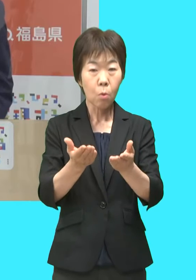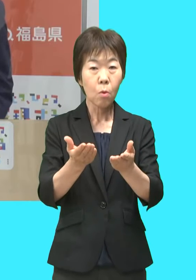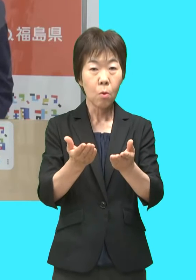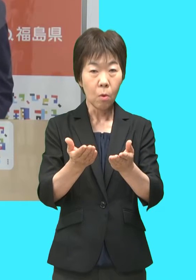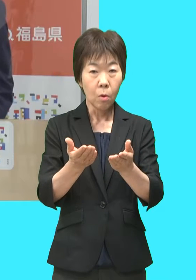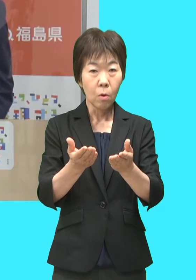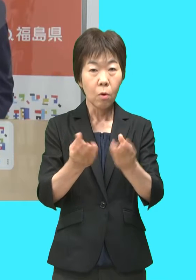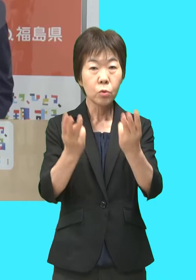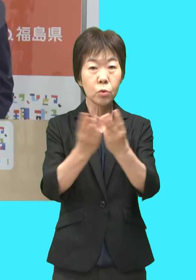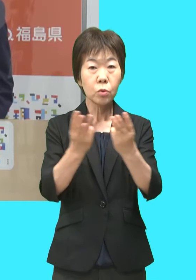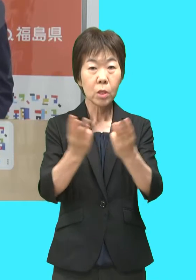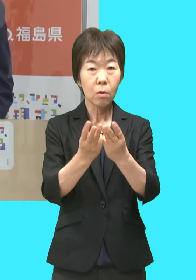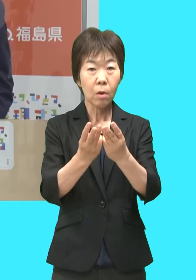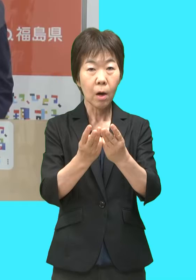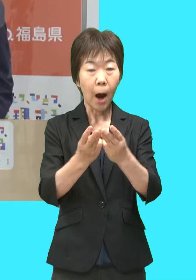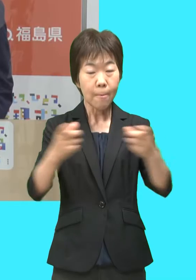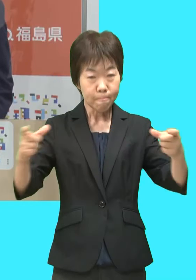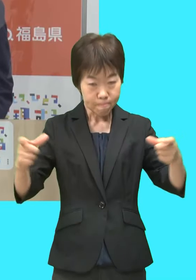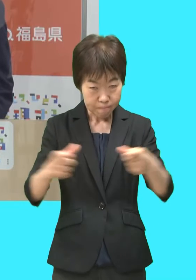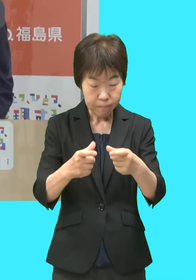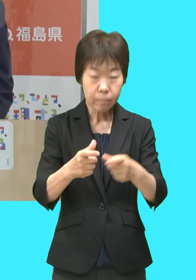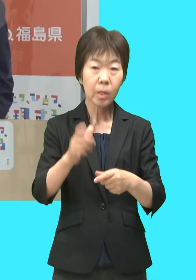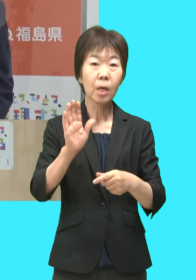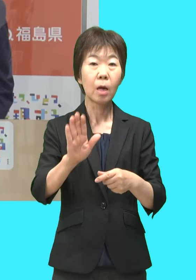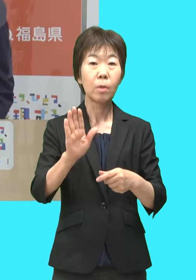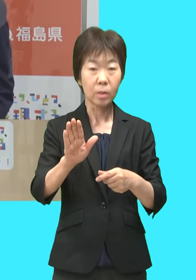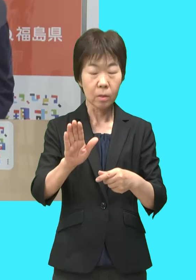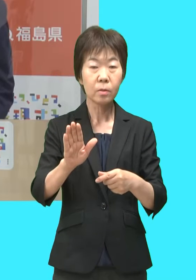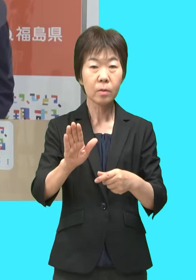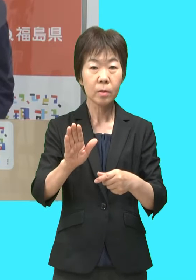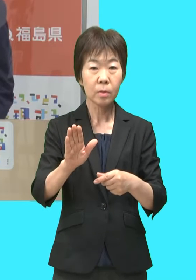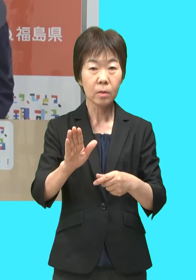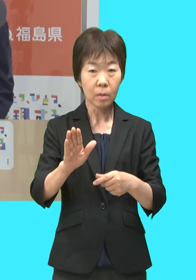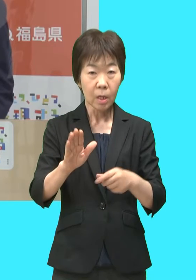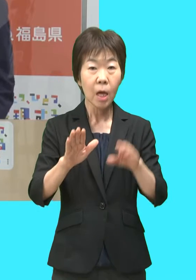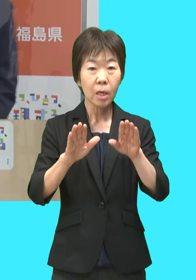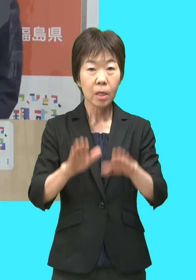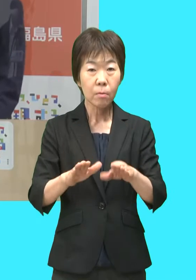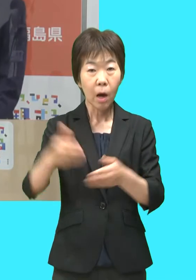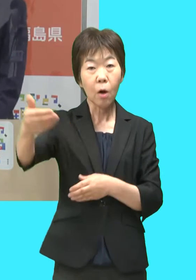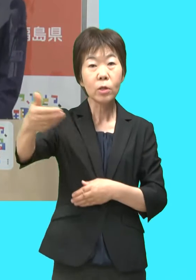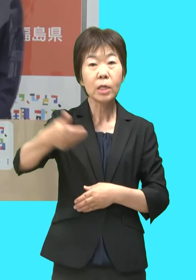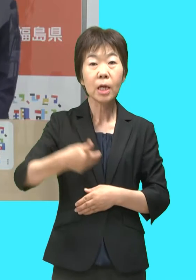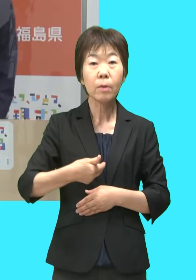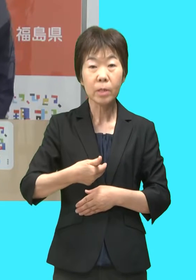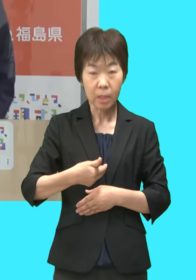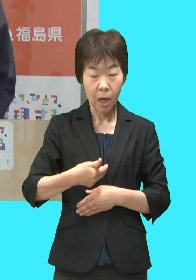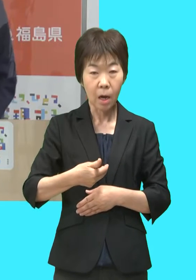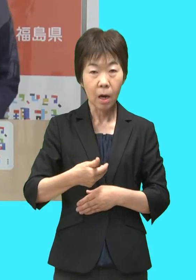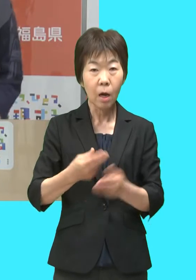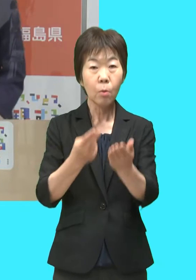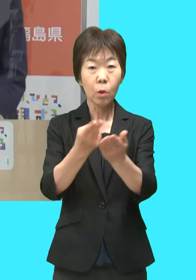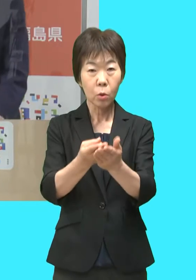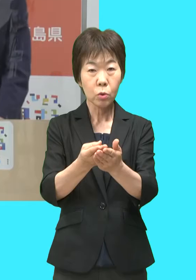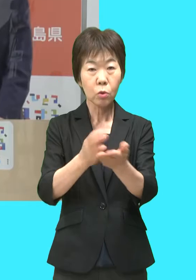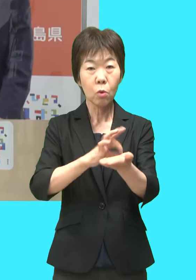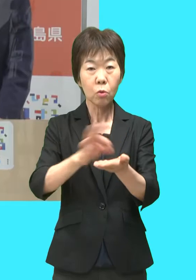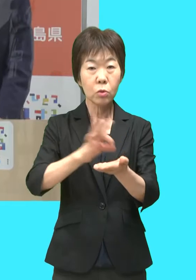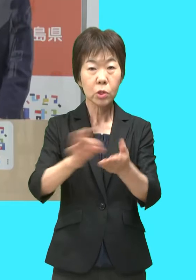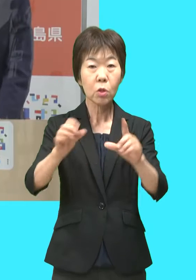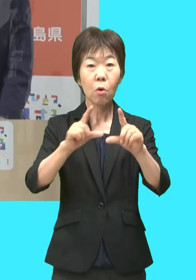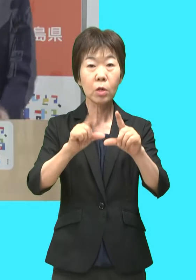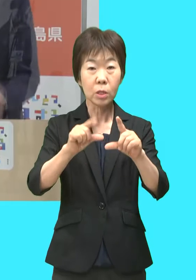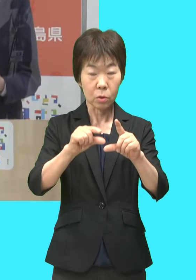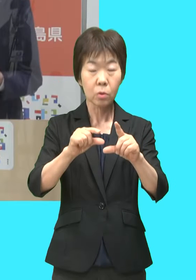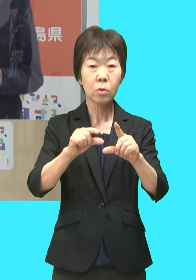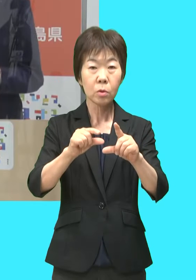に指標は良くなってきています。特に今お尋ねがありました病床の使用率であり